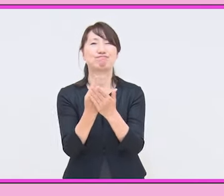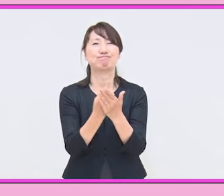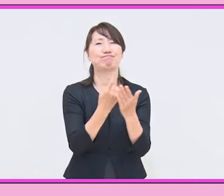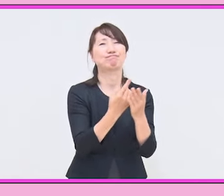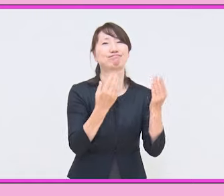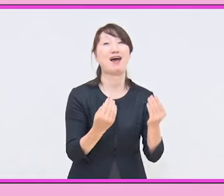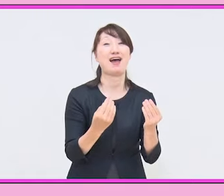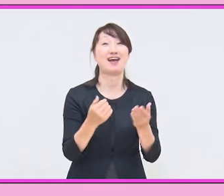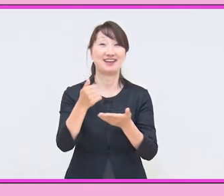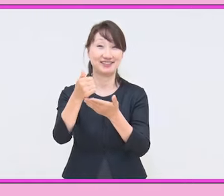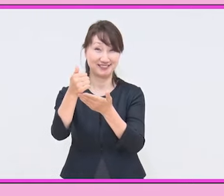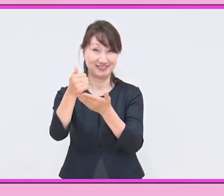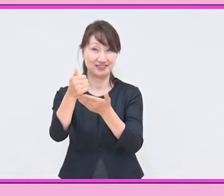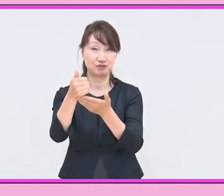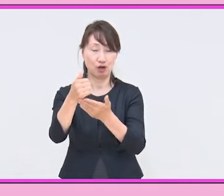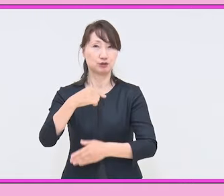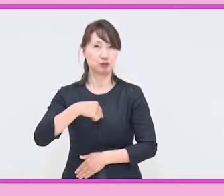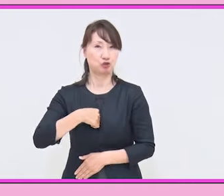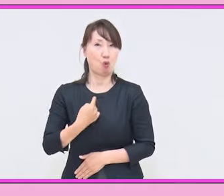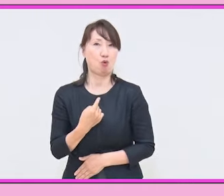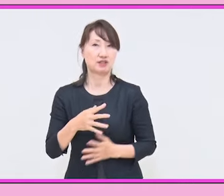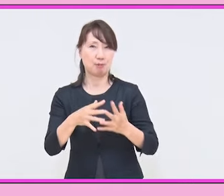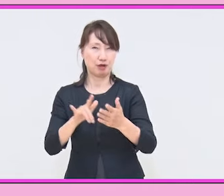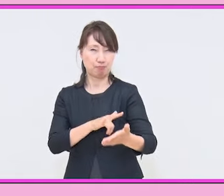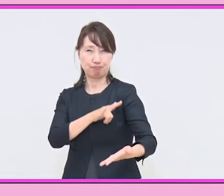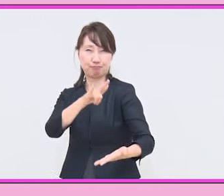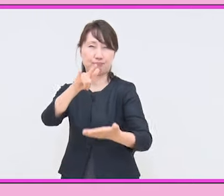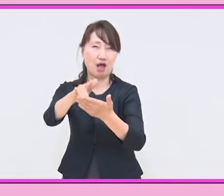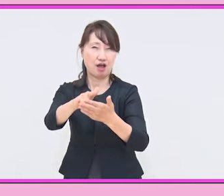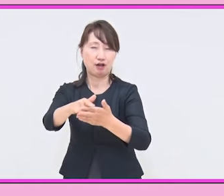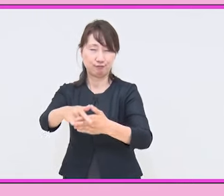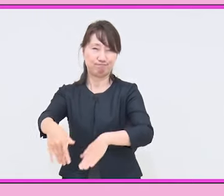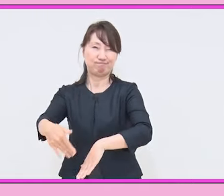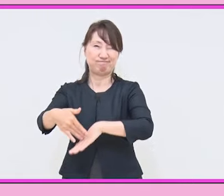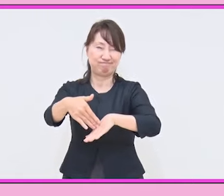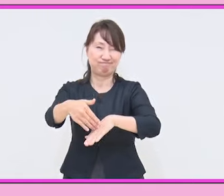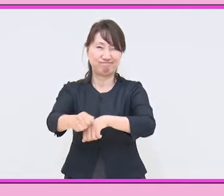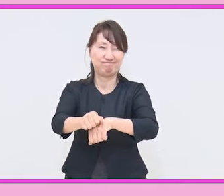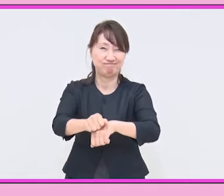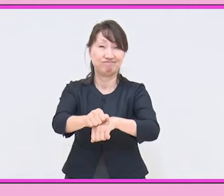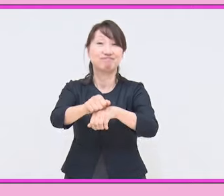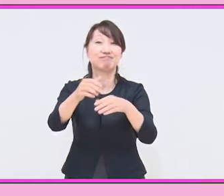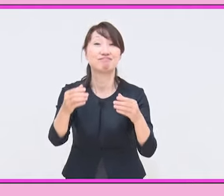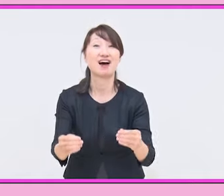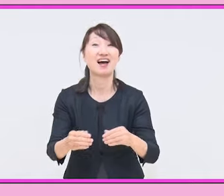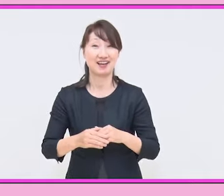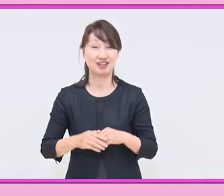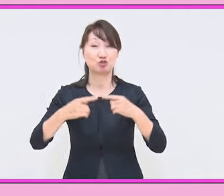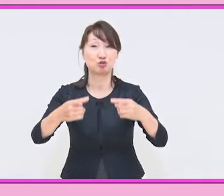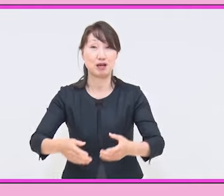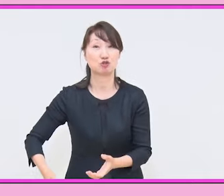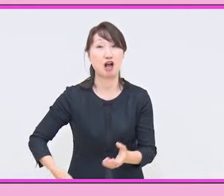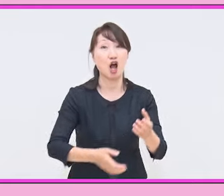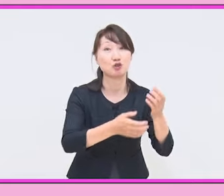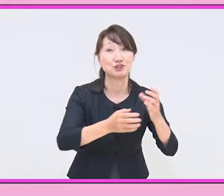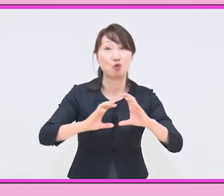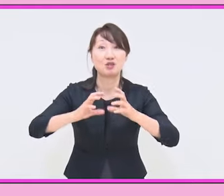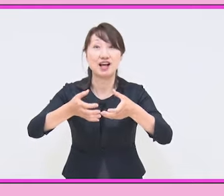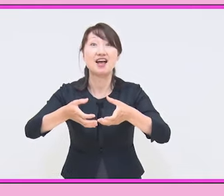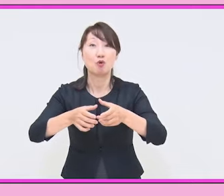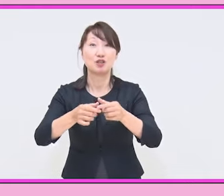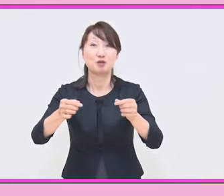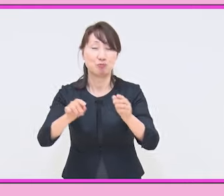川選手は、単身でアメリカに渡って武者修行をした経験も持つ車椅子ラグビー界のまさに日